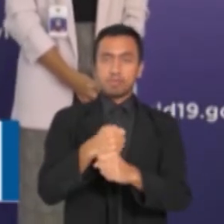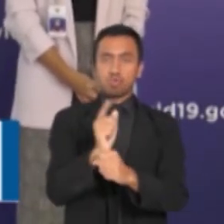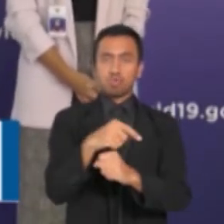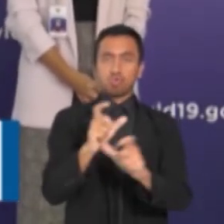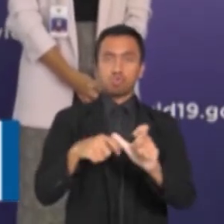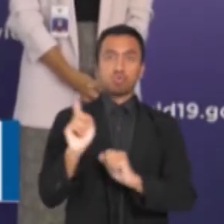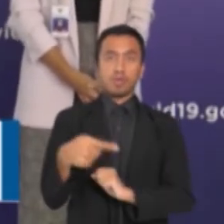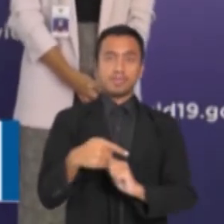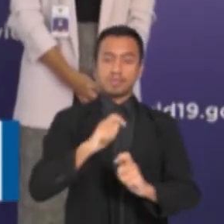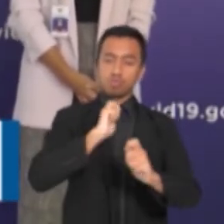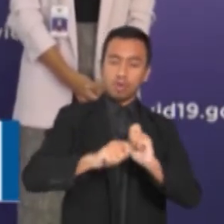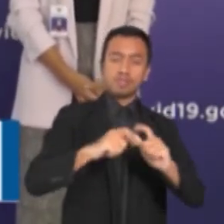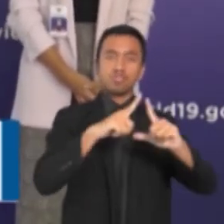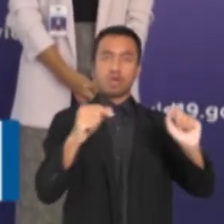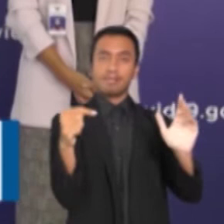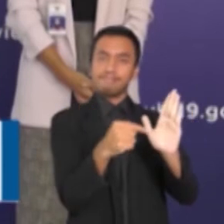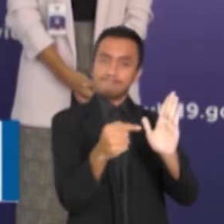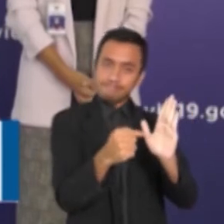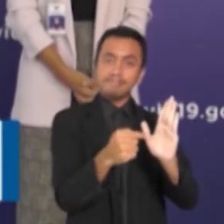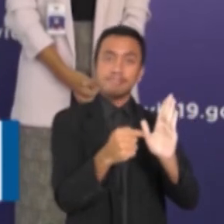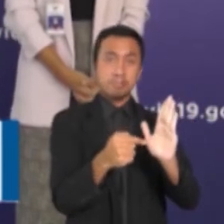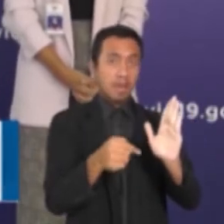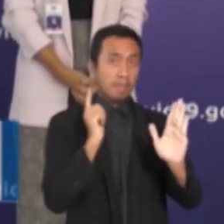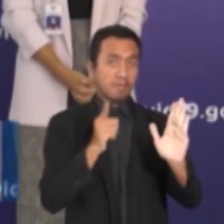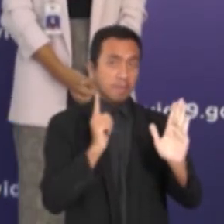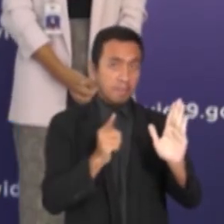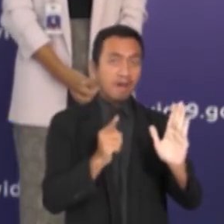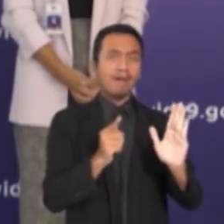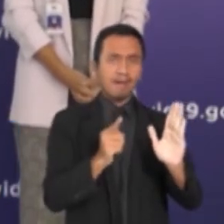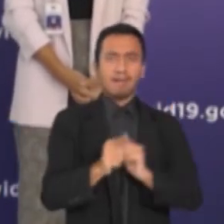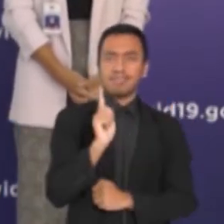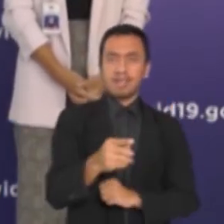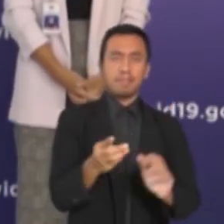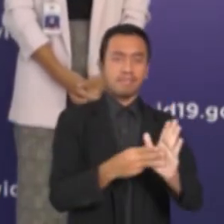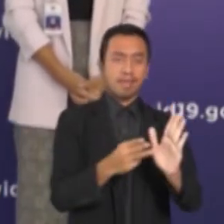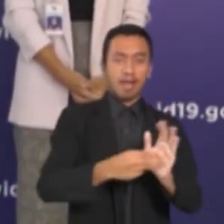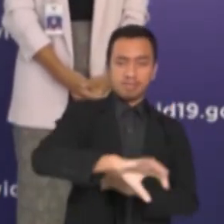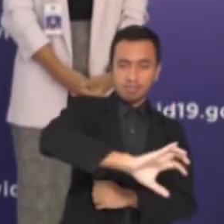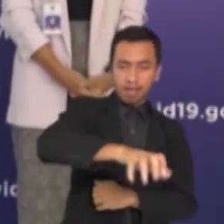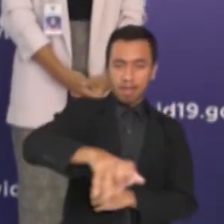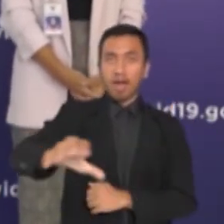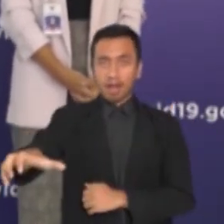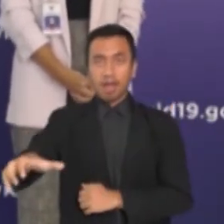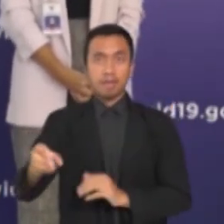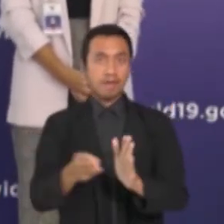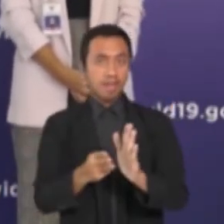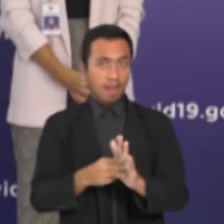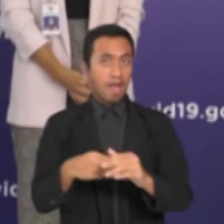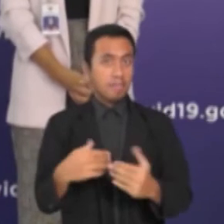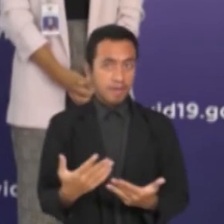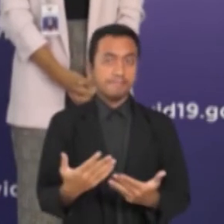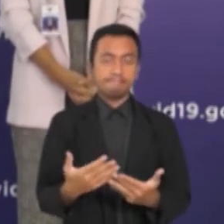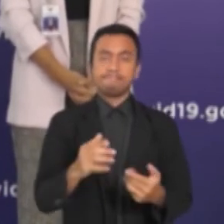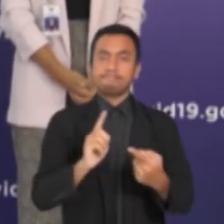dilatar belakangi oleh sejumlah persoalan yang terjadi di beberapa daerah. Yang pertama,